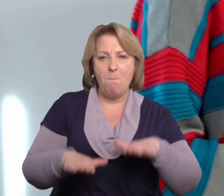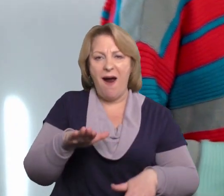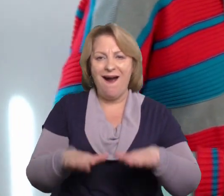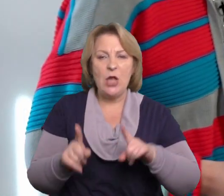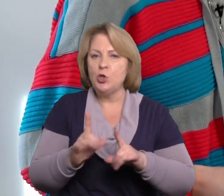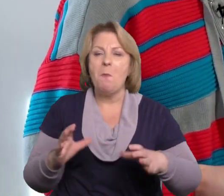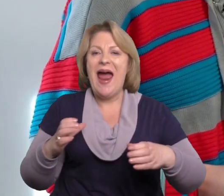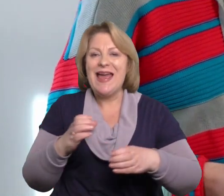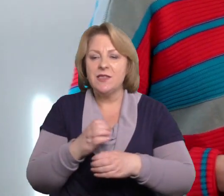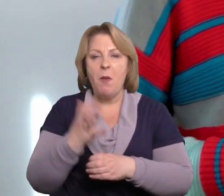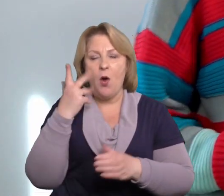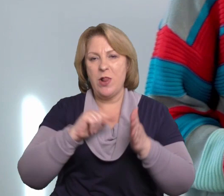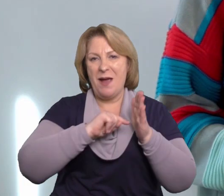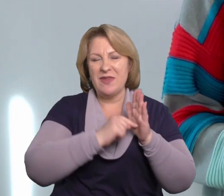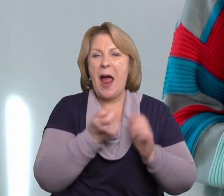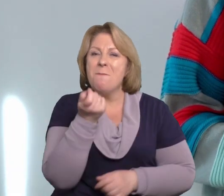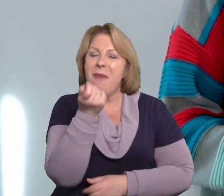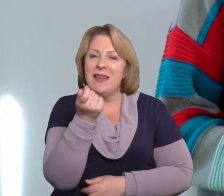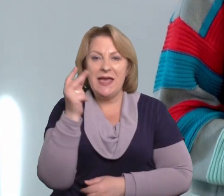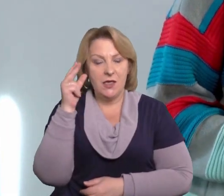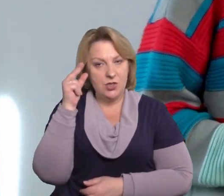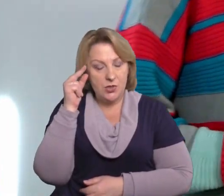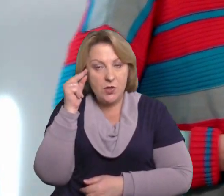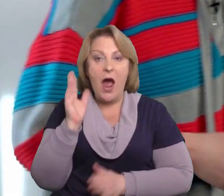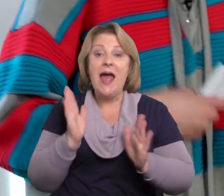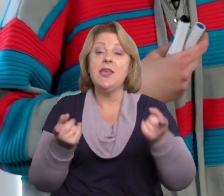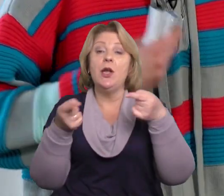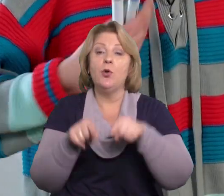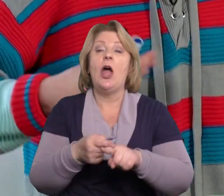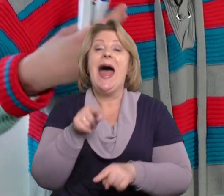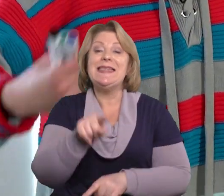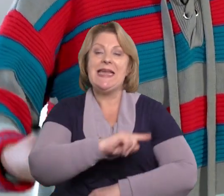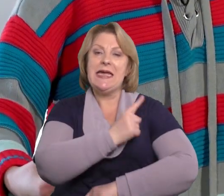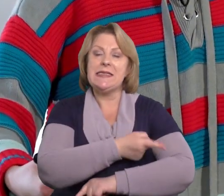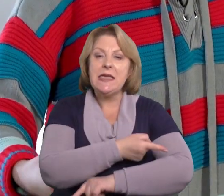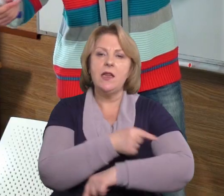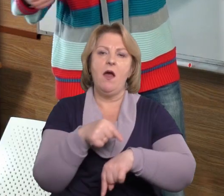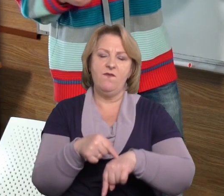не зменшилося при множенні на це надзвичайно маленьке число, тільки тоді ця сила стає